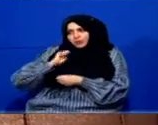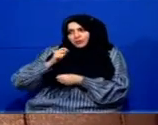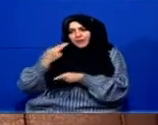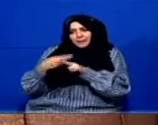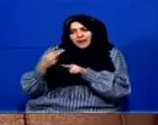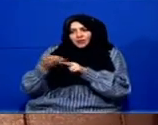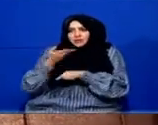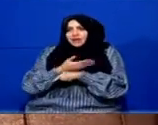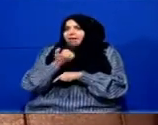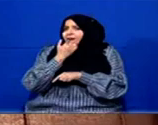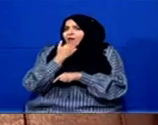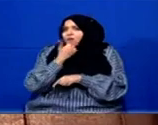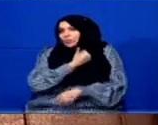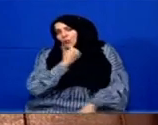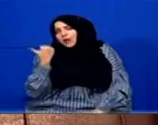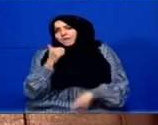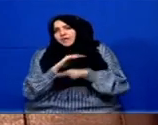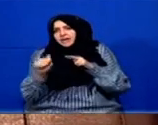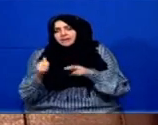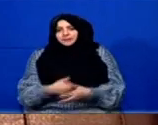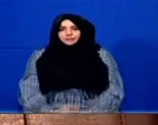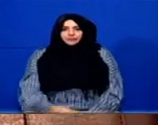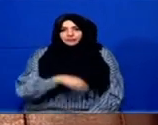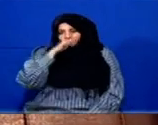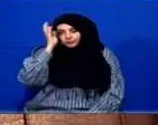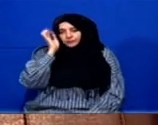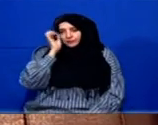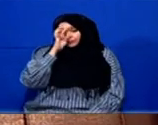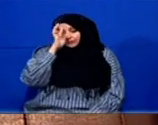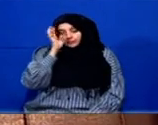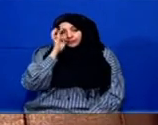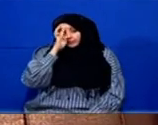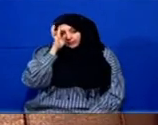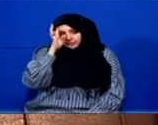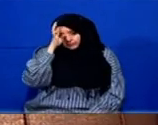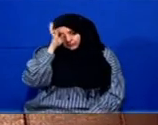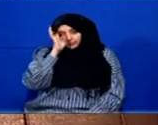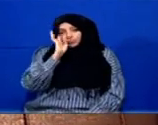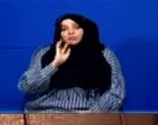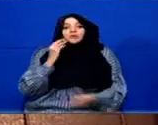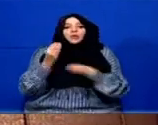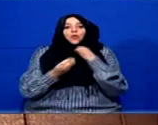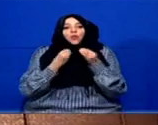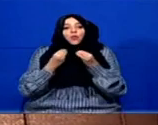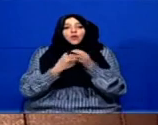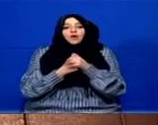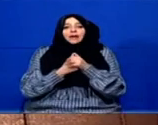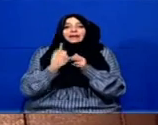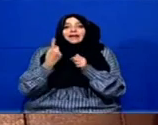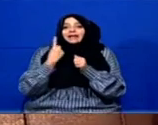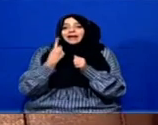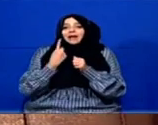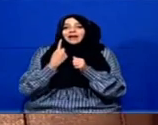التعويض اللي لما صدر منك قد يكون التعويض بتقديري رجل